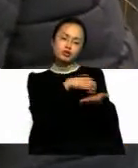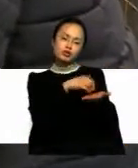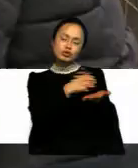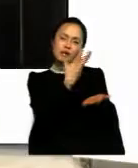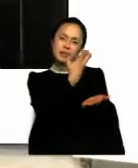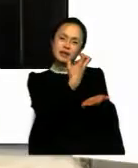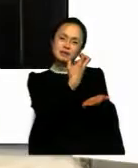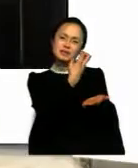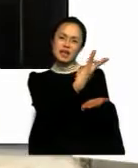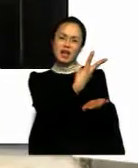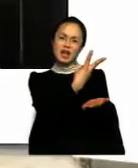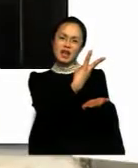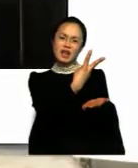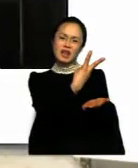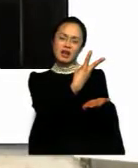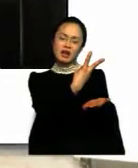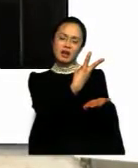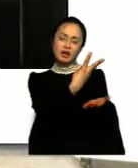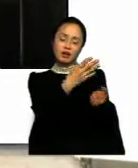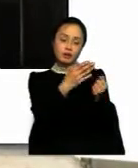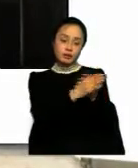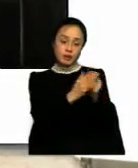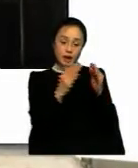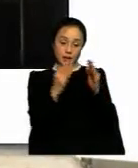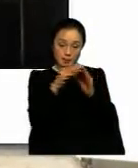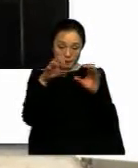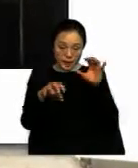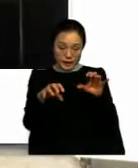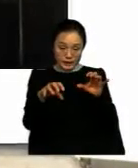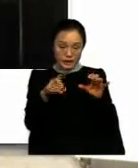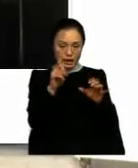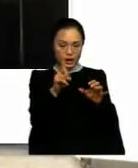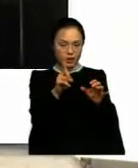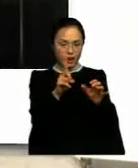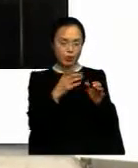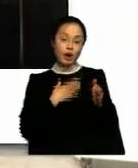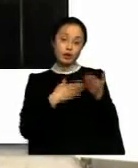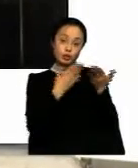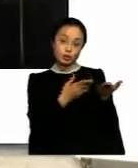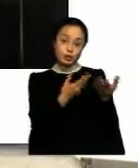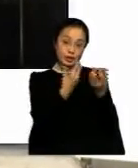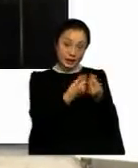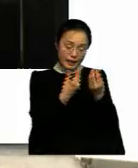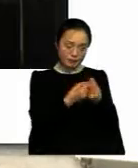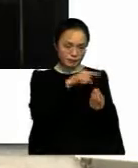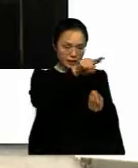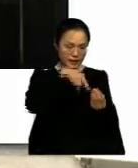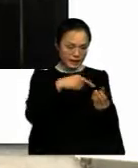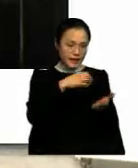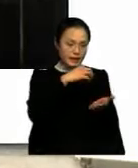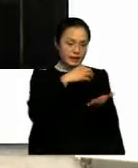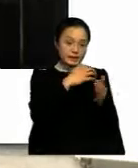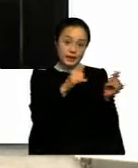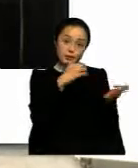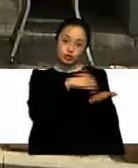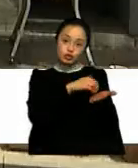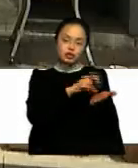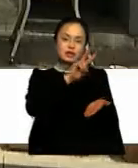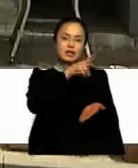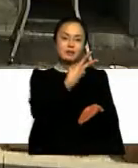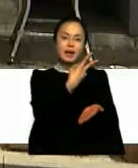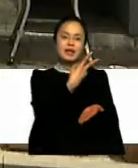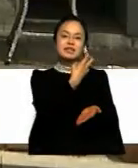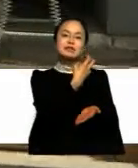예, 그래서 어느 한 마을을 소개하면 네. 그 한 마을이 255명이 거주하고 계시는데 무려